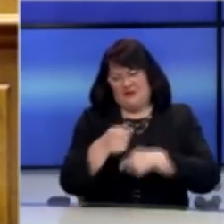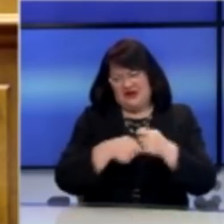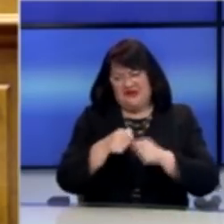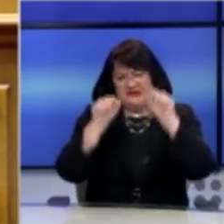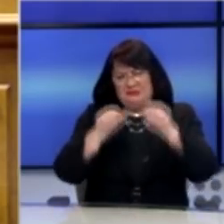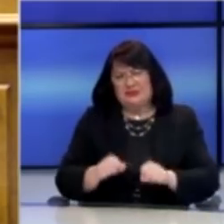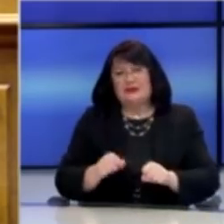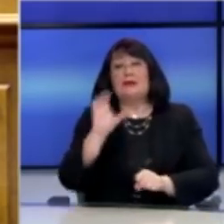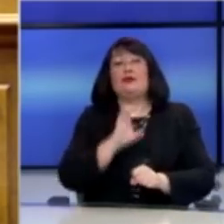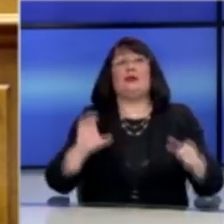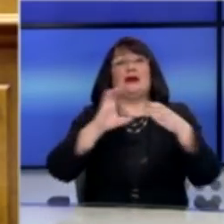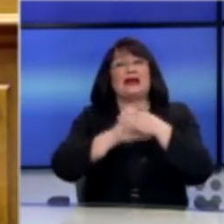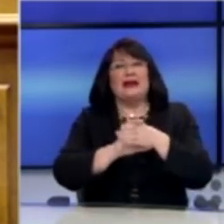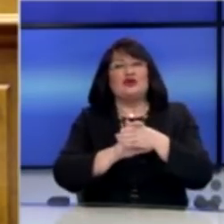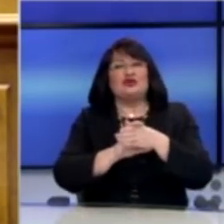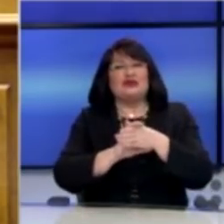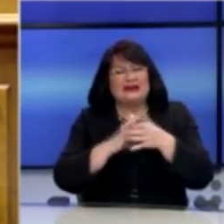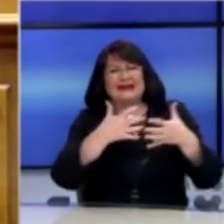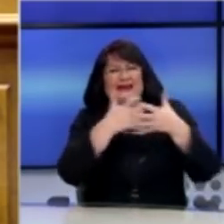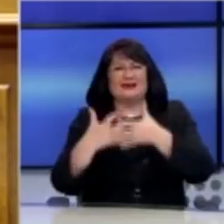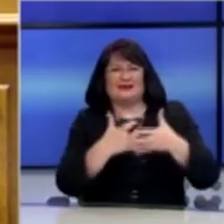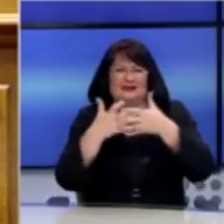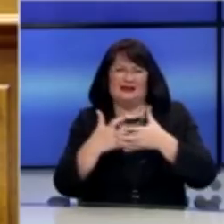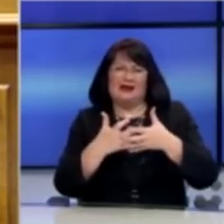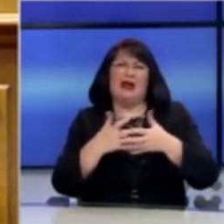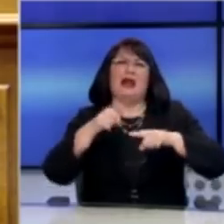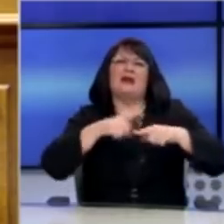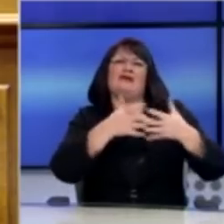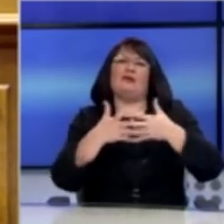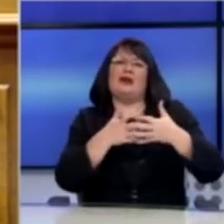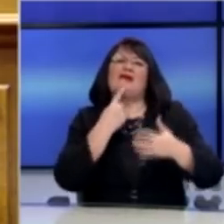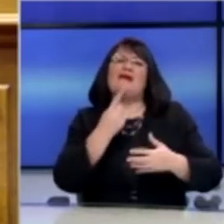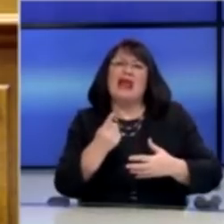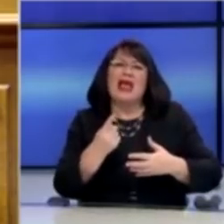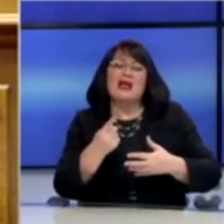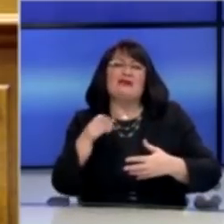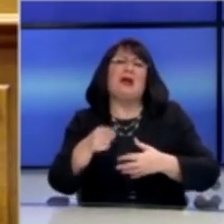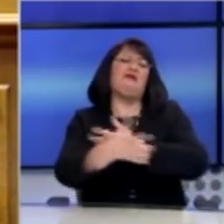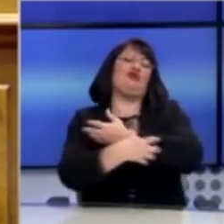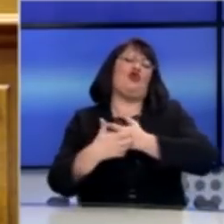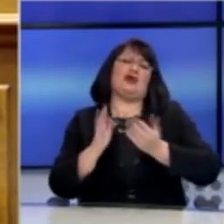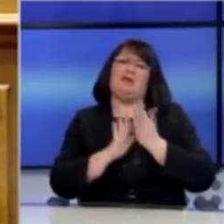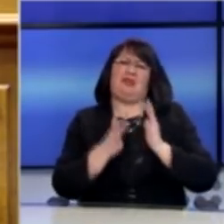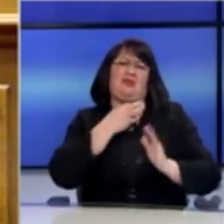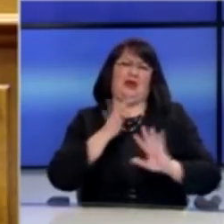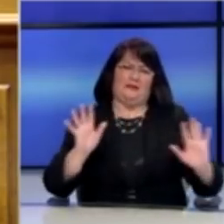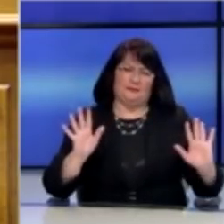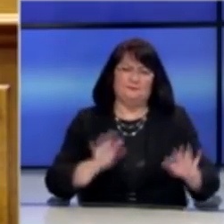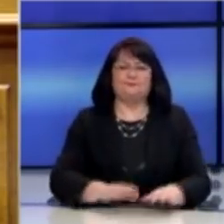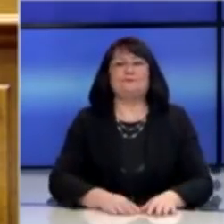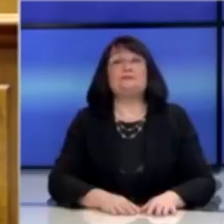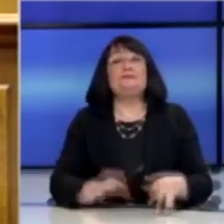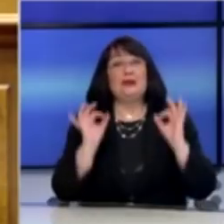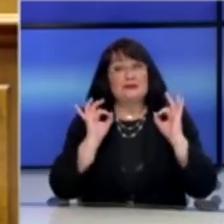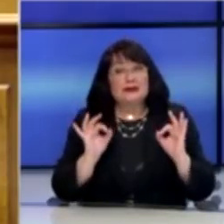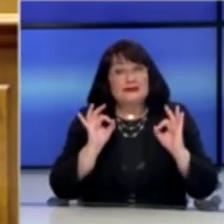που Ευρωπαϊκή Ένωση και ΣΕΒ μόνιμα κατηγορούν ως φτώχεια των εθνών. Και φυσικά μιλάει